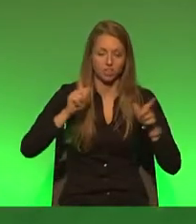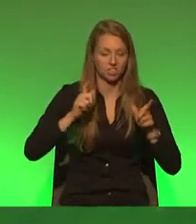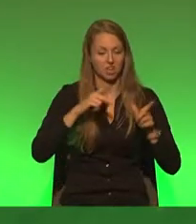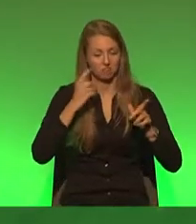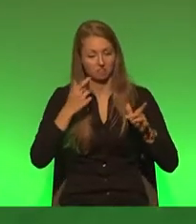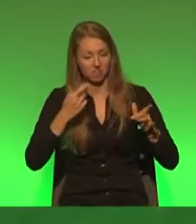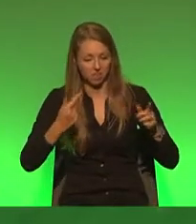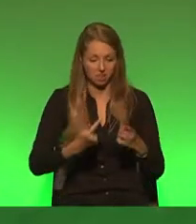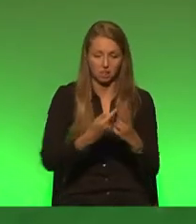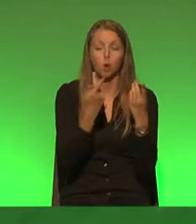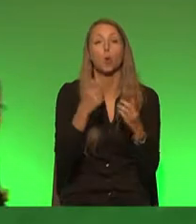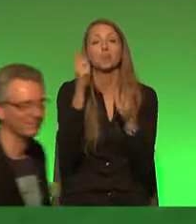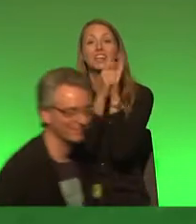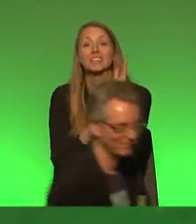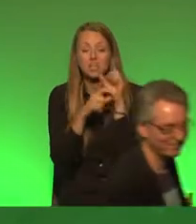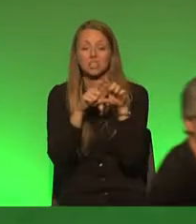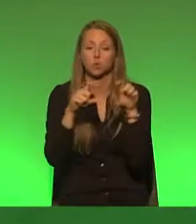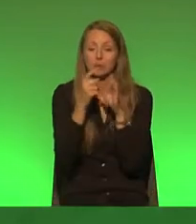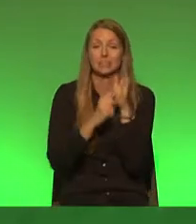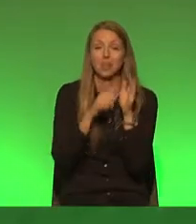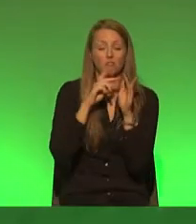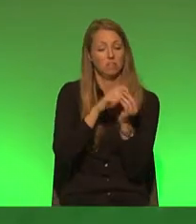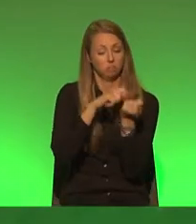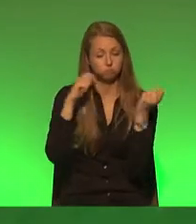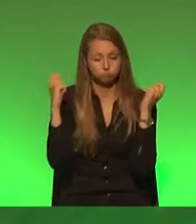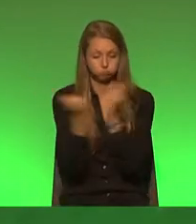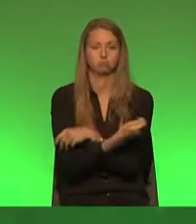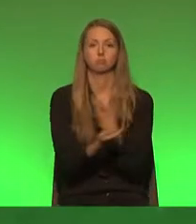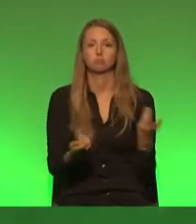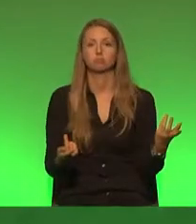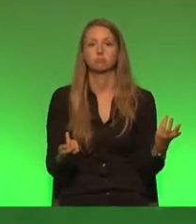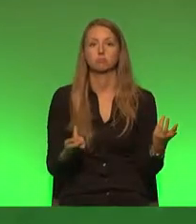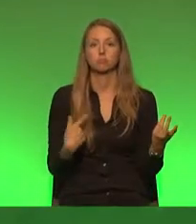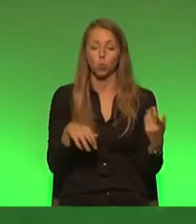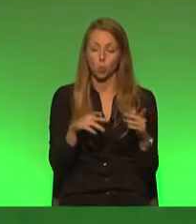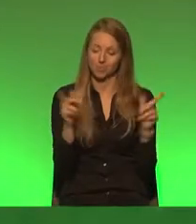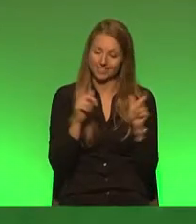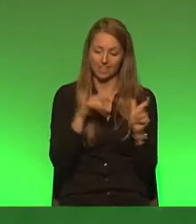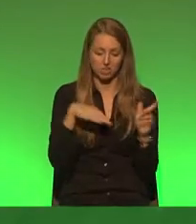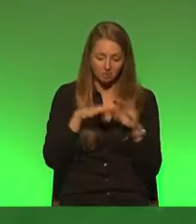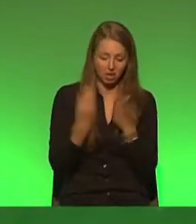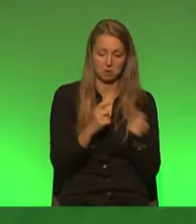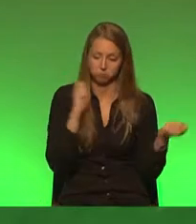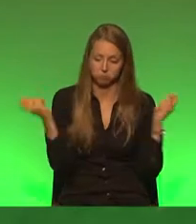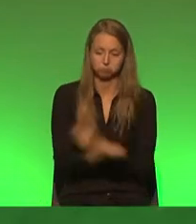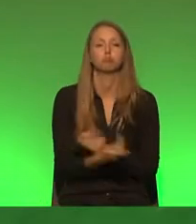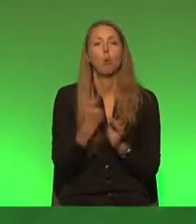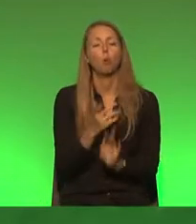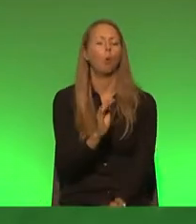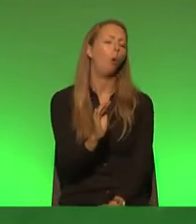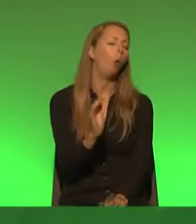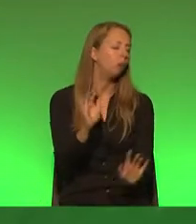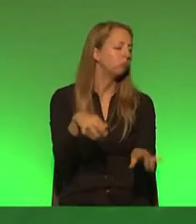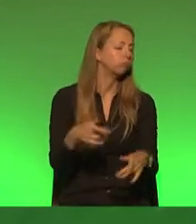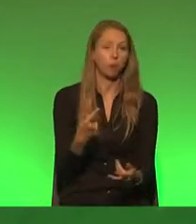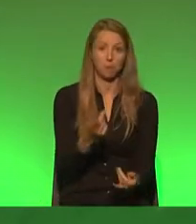die Digitalisierung wird wahrscheinlich unsere Gesellschaft schneller verändern und grundlegender verändern, als wir heute auch nur ahnen. Und in dieser